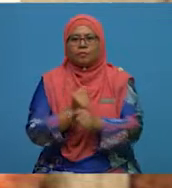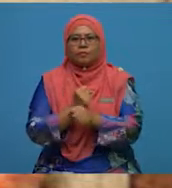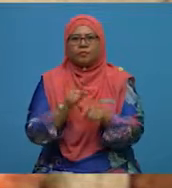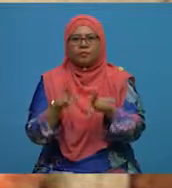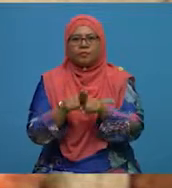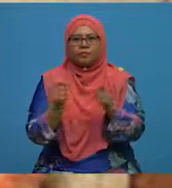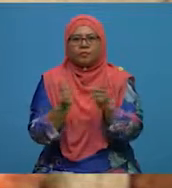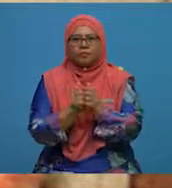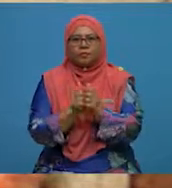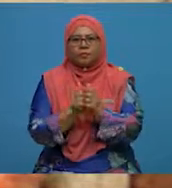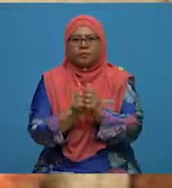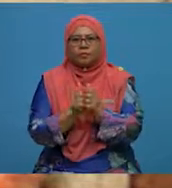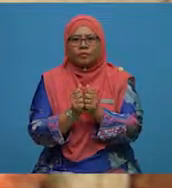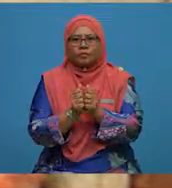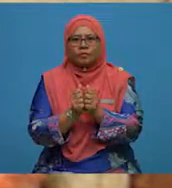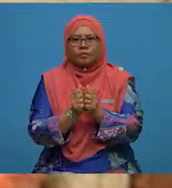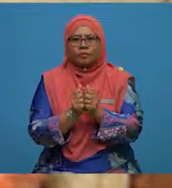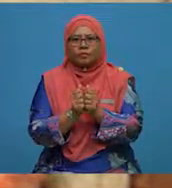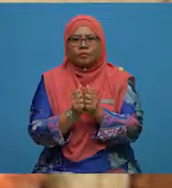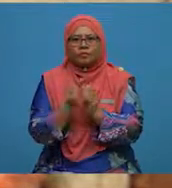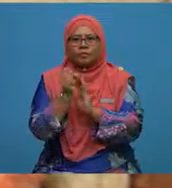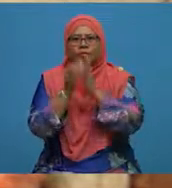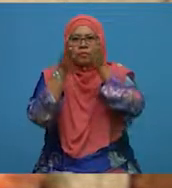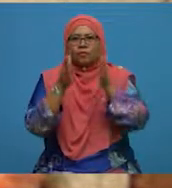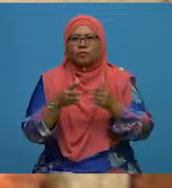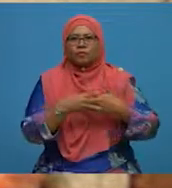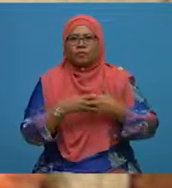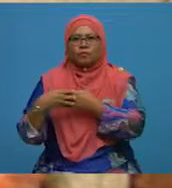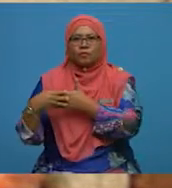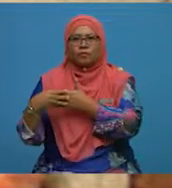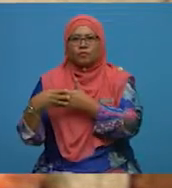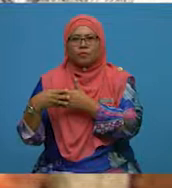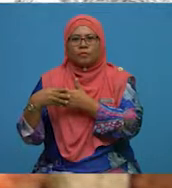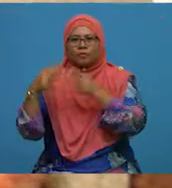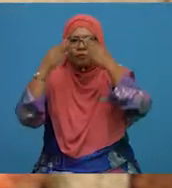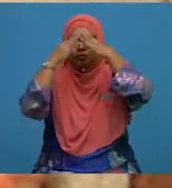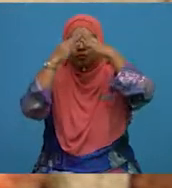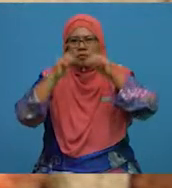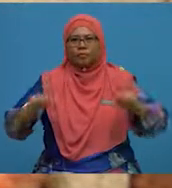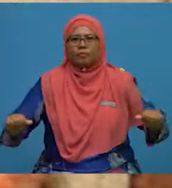Bey, iaitu seorang pemimpin Mamluk Mesir.